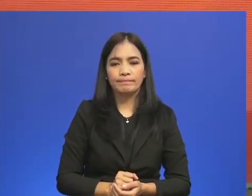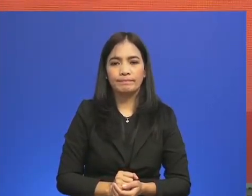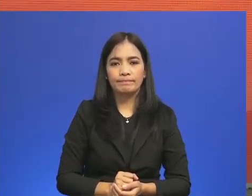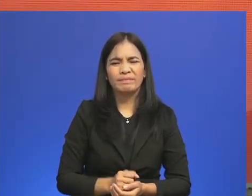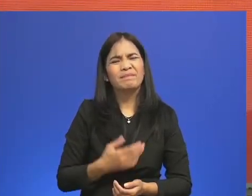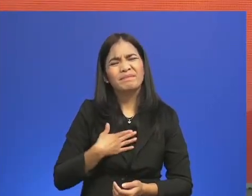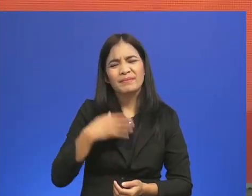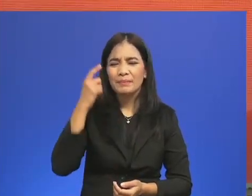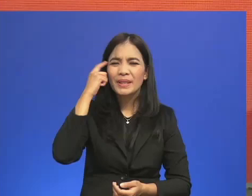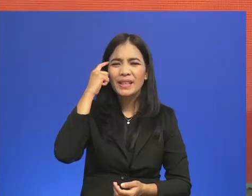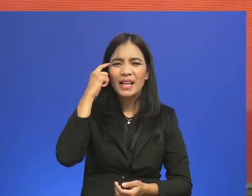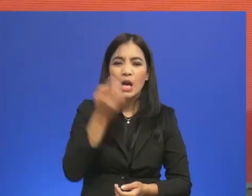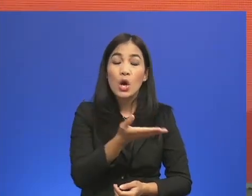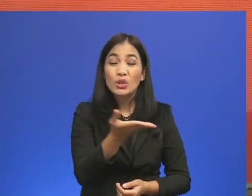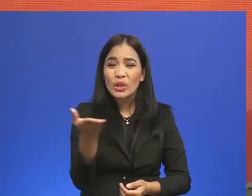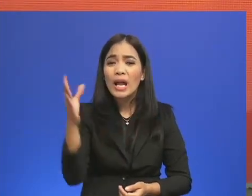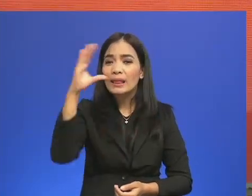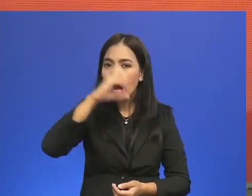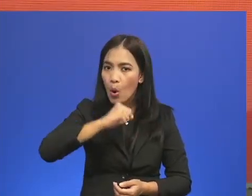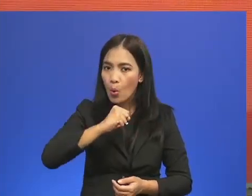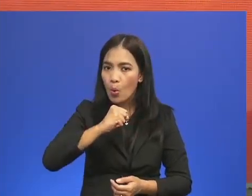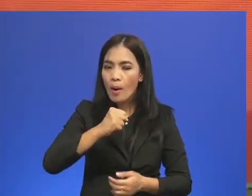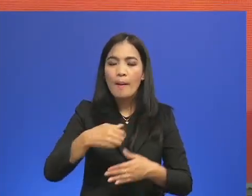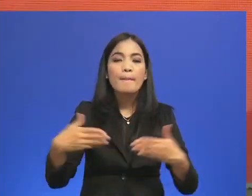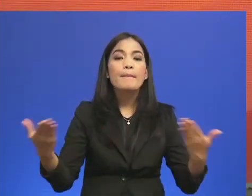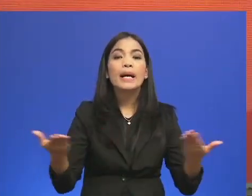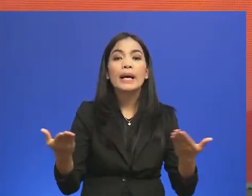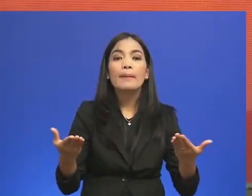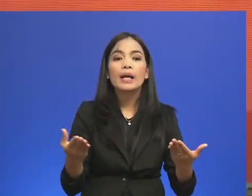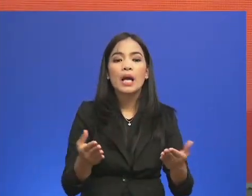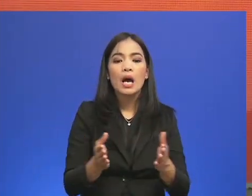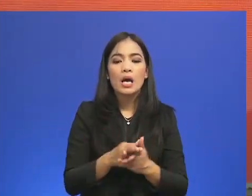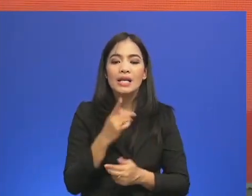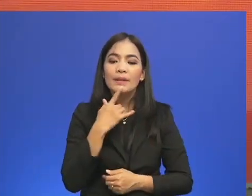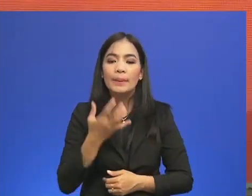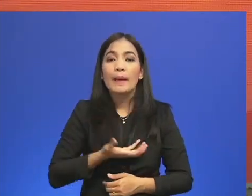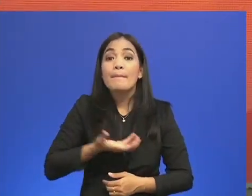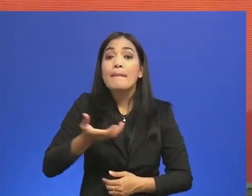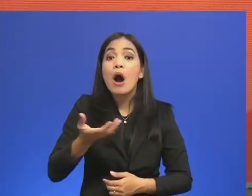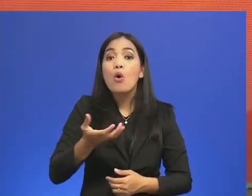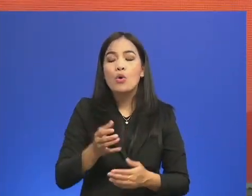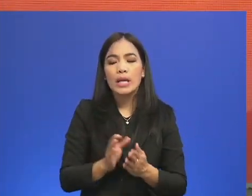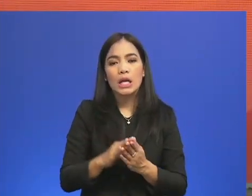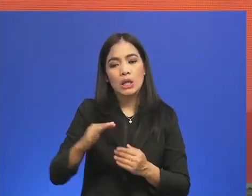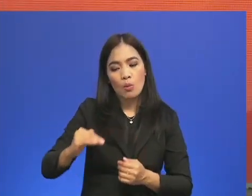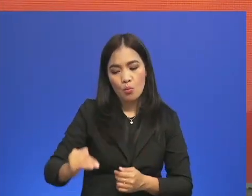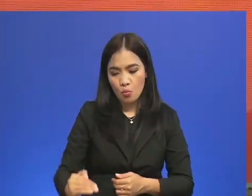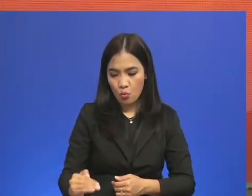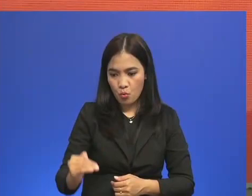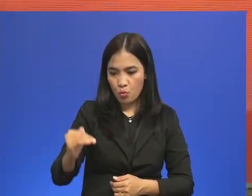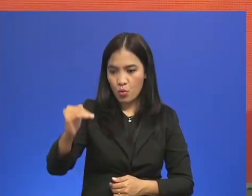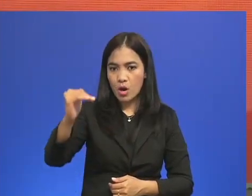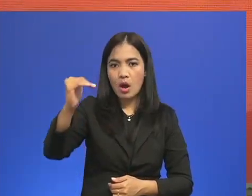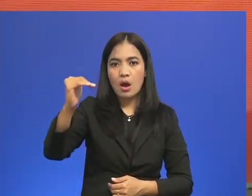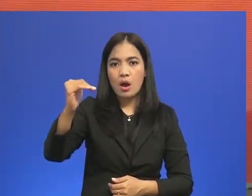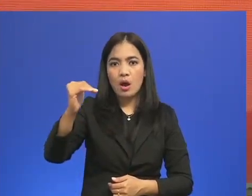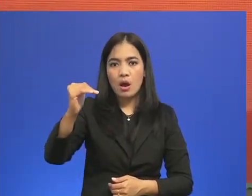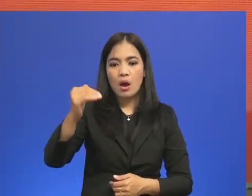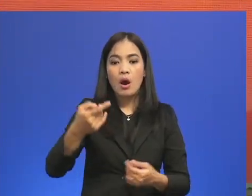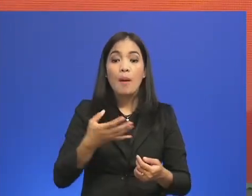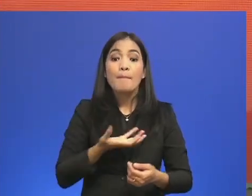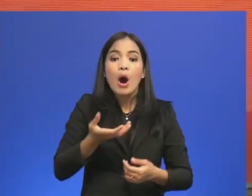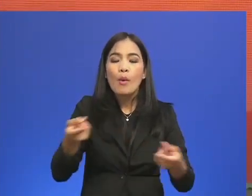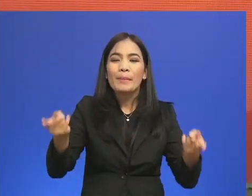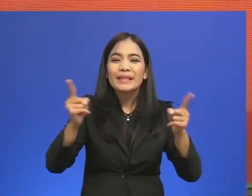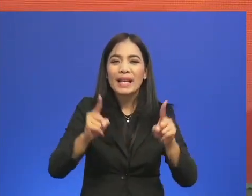Saya kira saudara-saudara tahu bagaimana saudara berambisi sejak remaja, mau menjadi